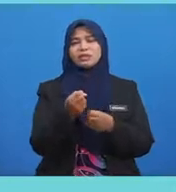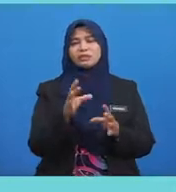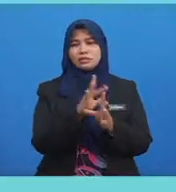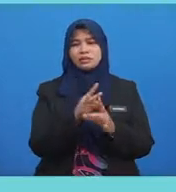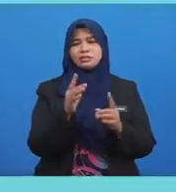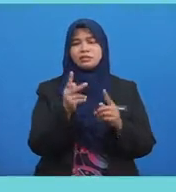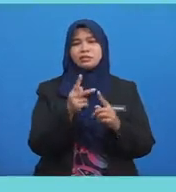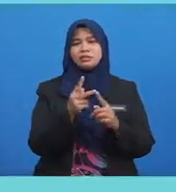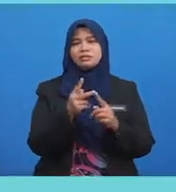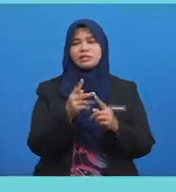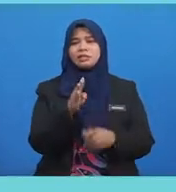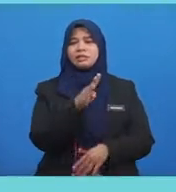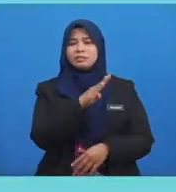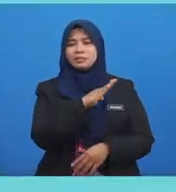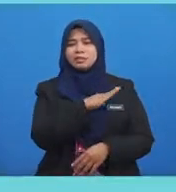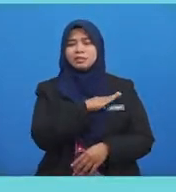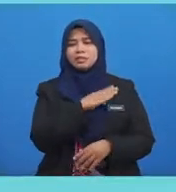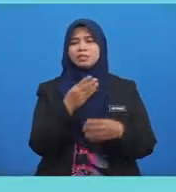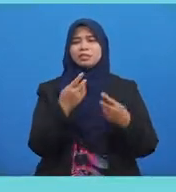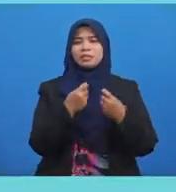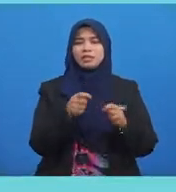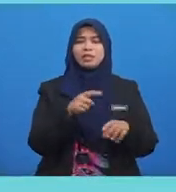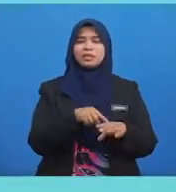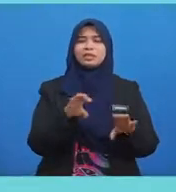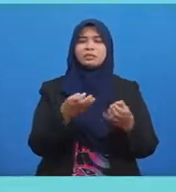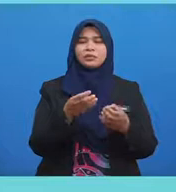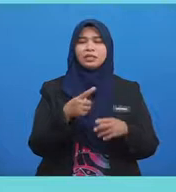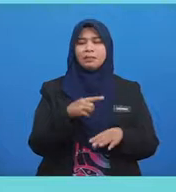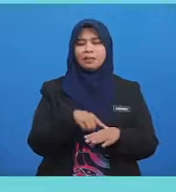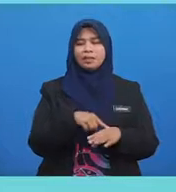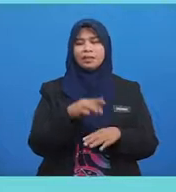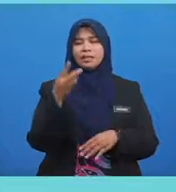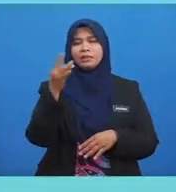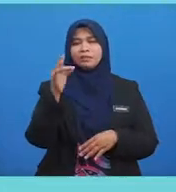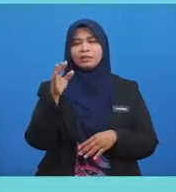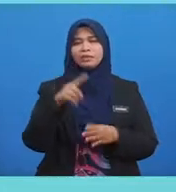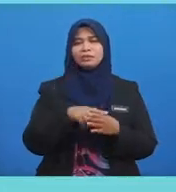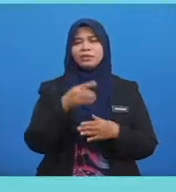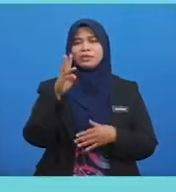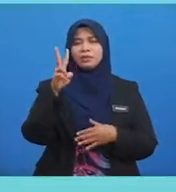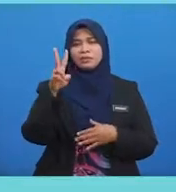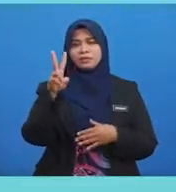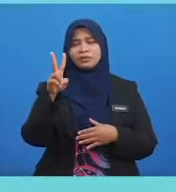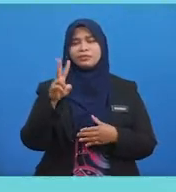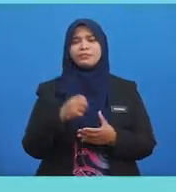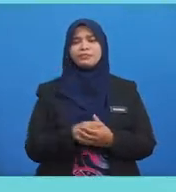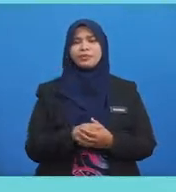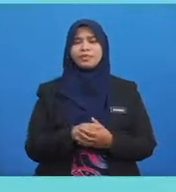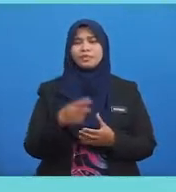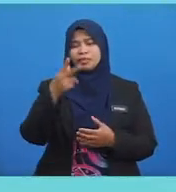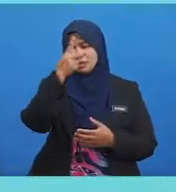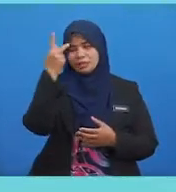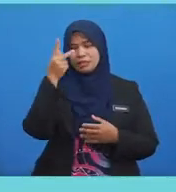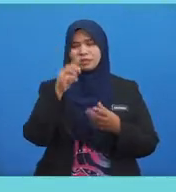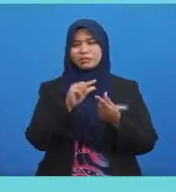kepada British dibuat oleh Charles Vinebrook pada 8 Februari 1946 kerana